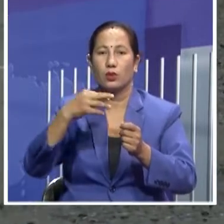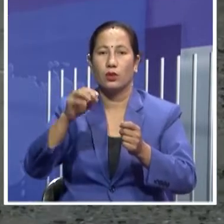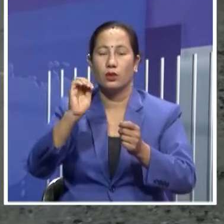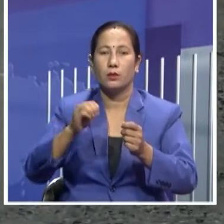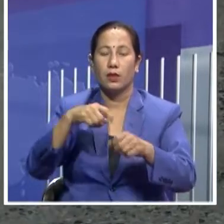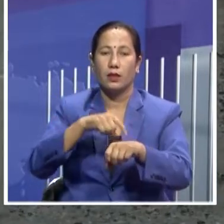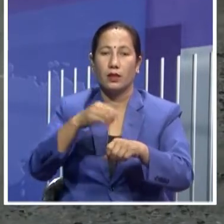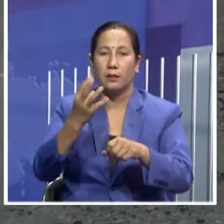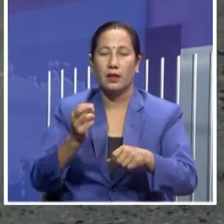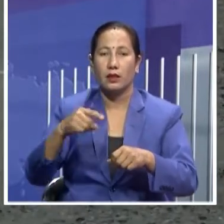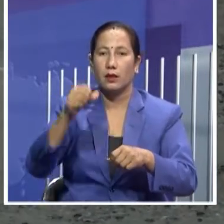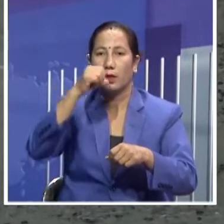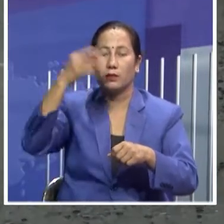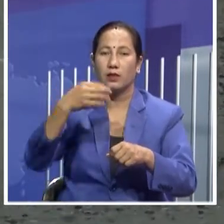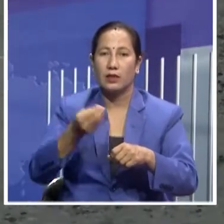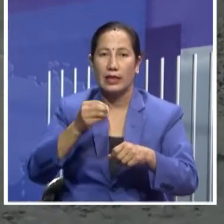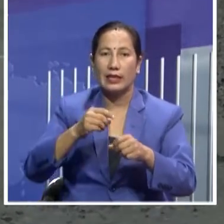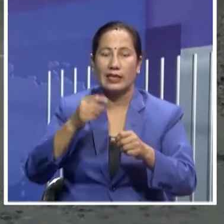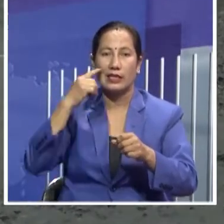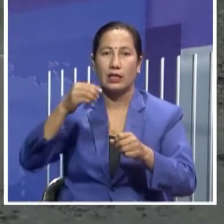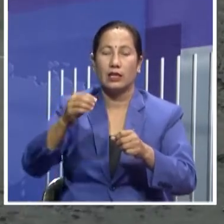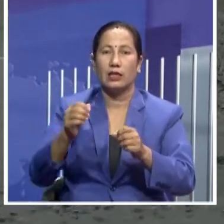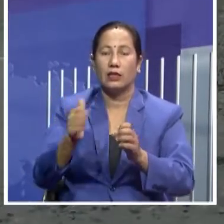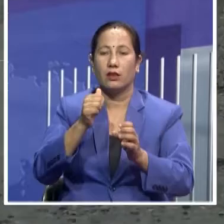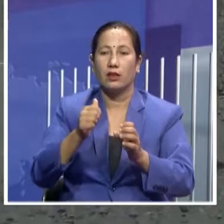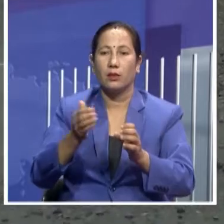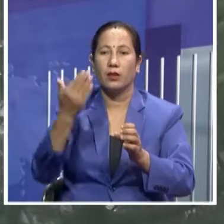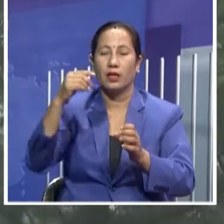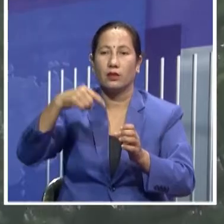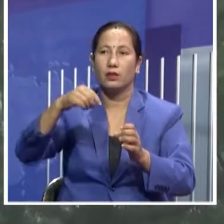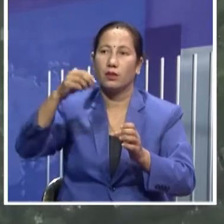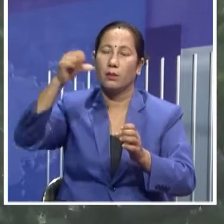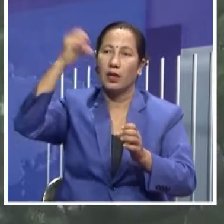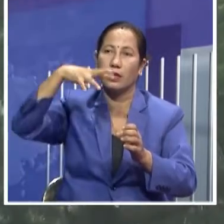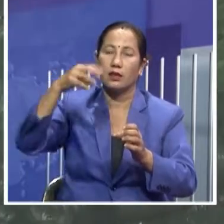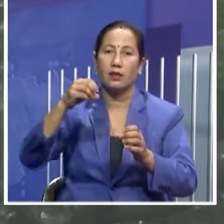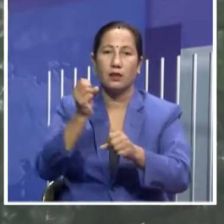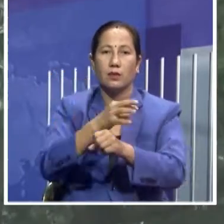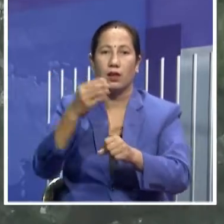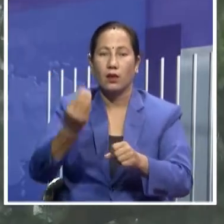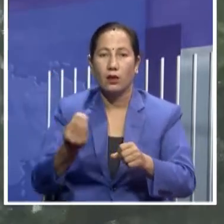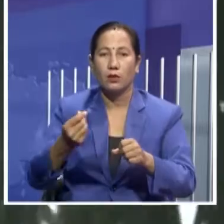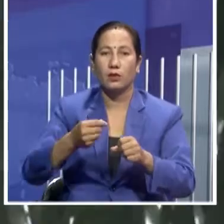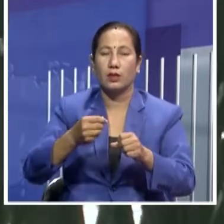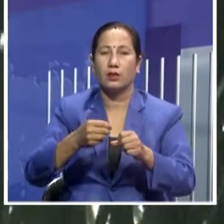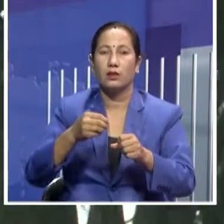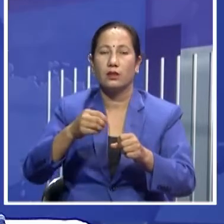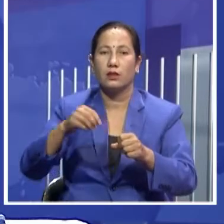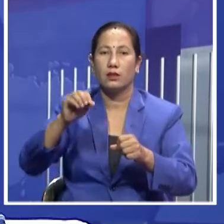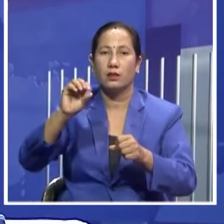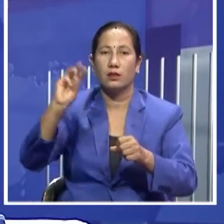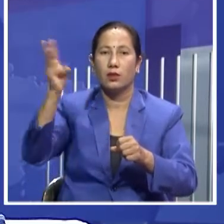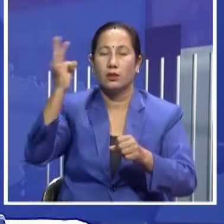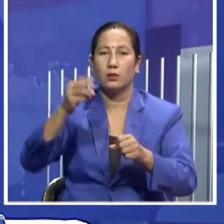रहेकाले पानी पर्न सक्ने तर केही दिन अघि परिरहेको जस्तो लगातारको झरी भने कम हुने मौसमविद अरियालले बताउनुभयो।